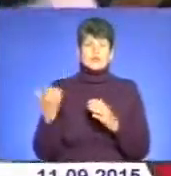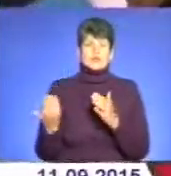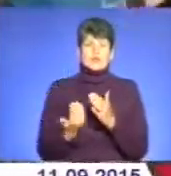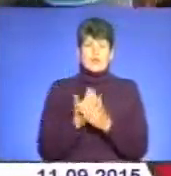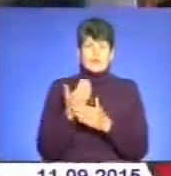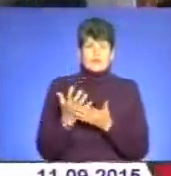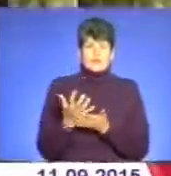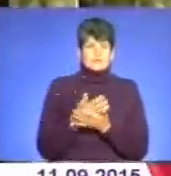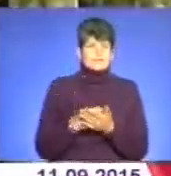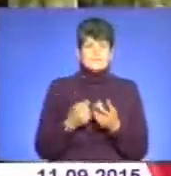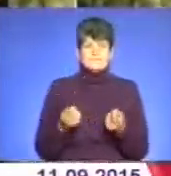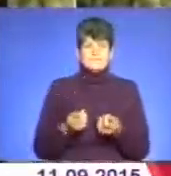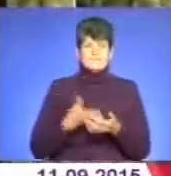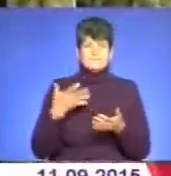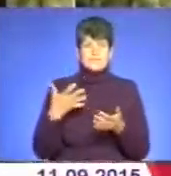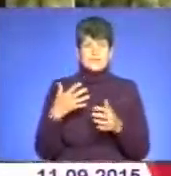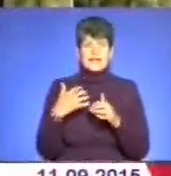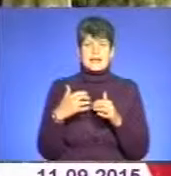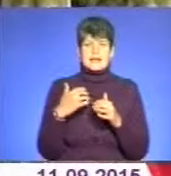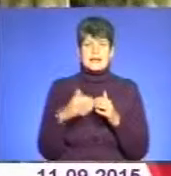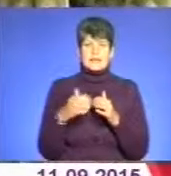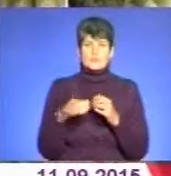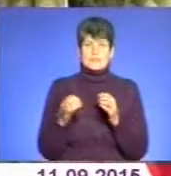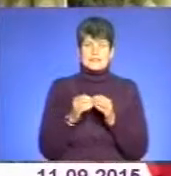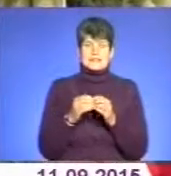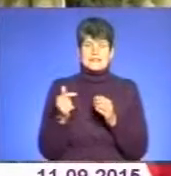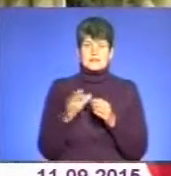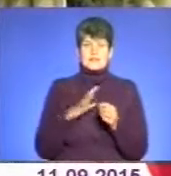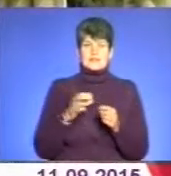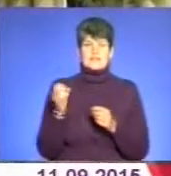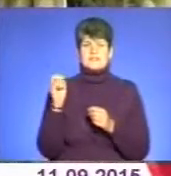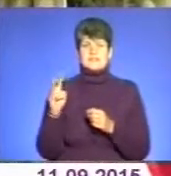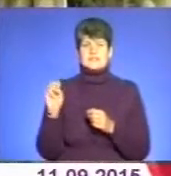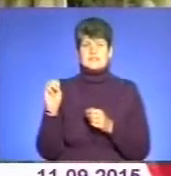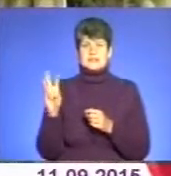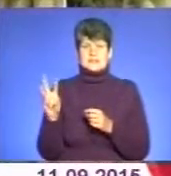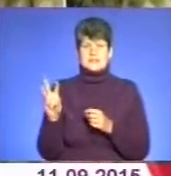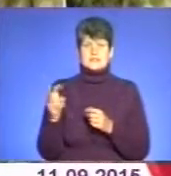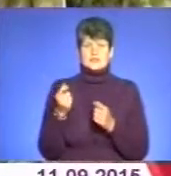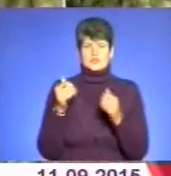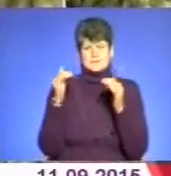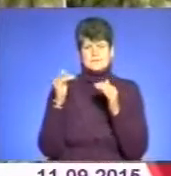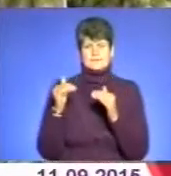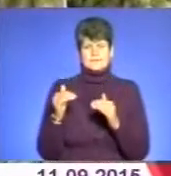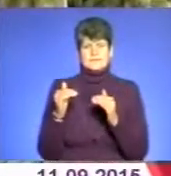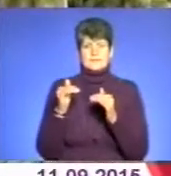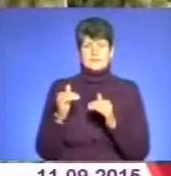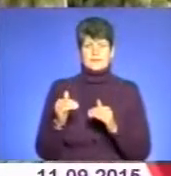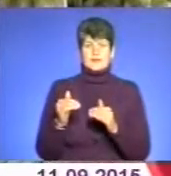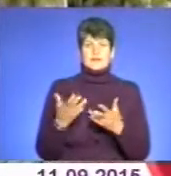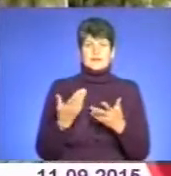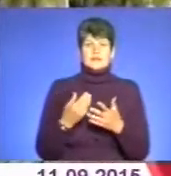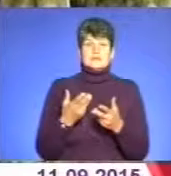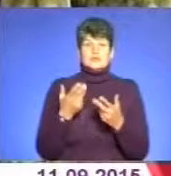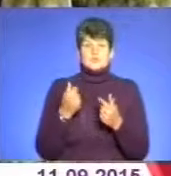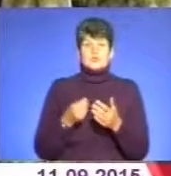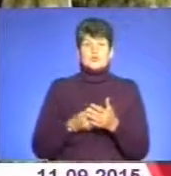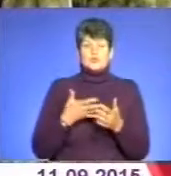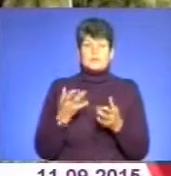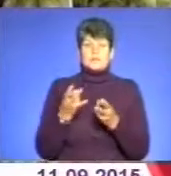дешеві. Капуста 10 гривень білокачана. Була 12, 13, ну, трішечки впала. Ціна була трохи, звичайно, дорого. Зараз треба